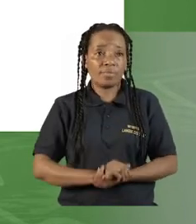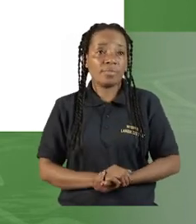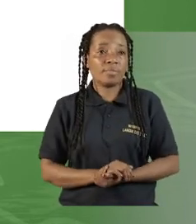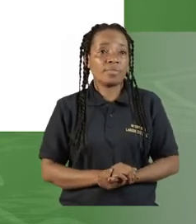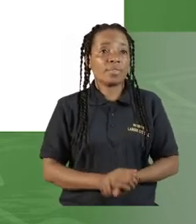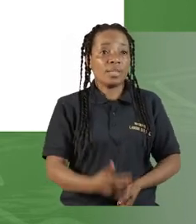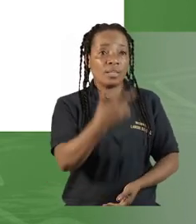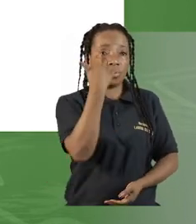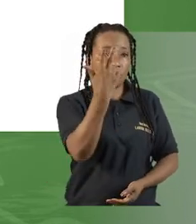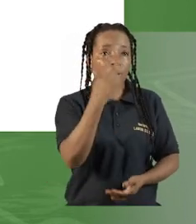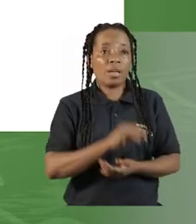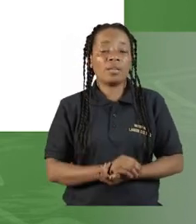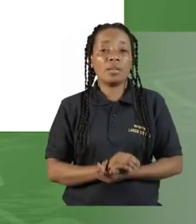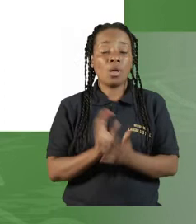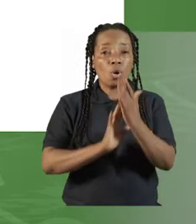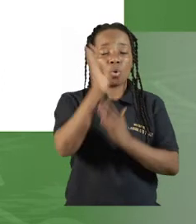réaction d'oxydation.